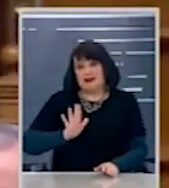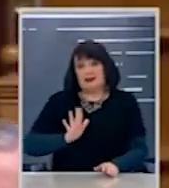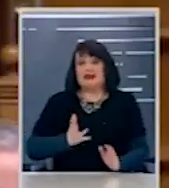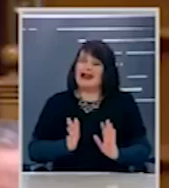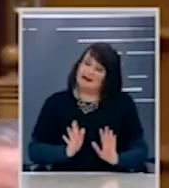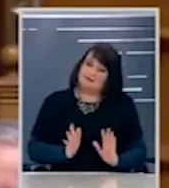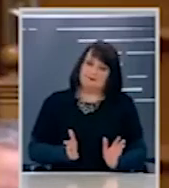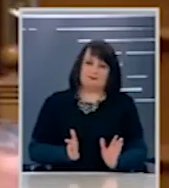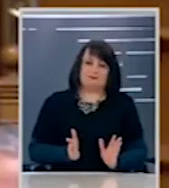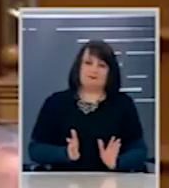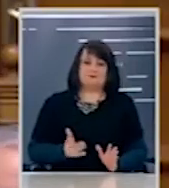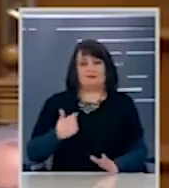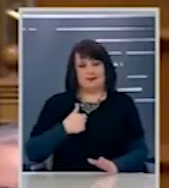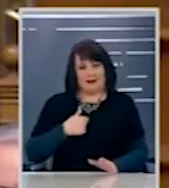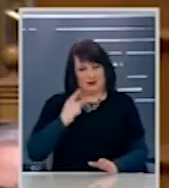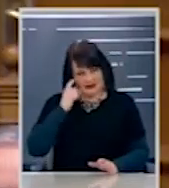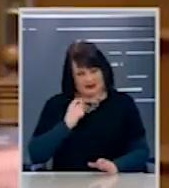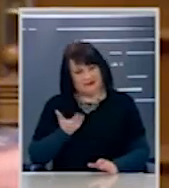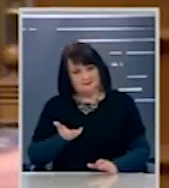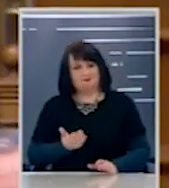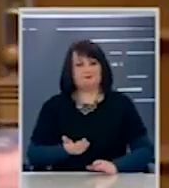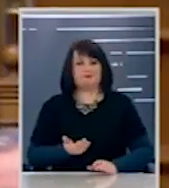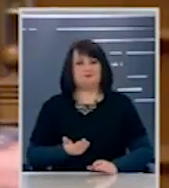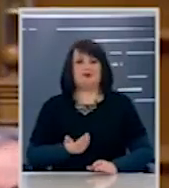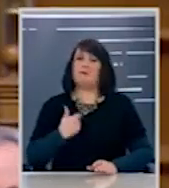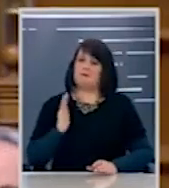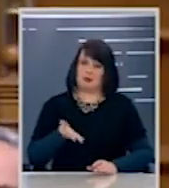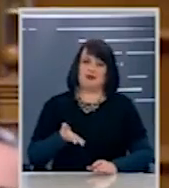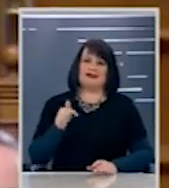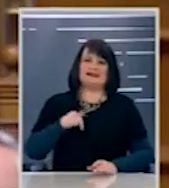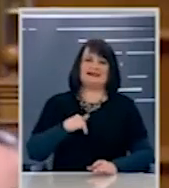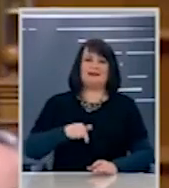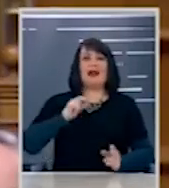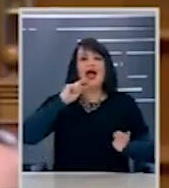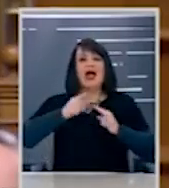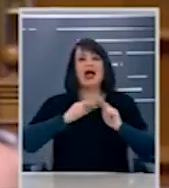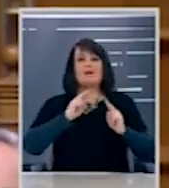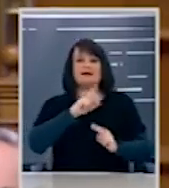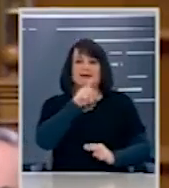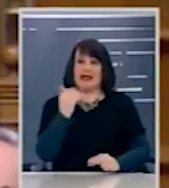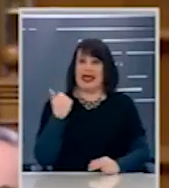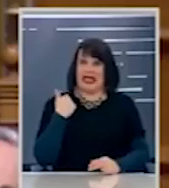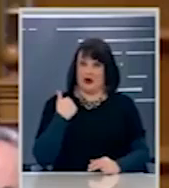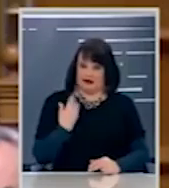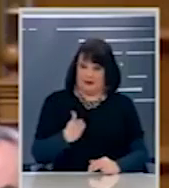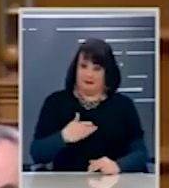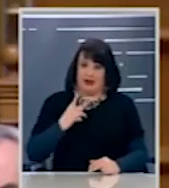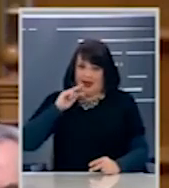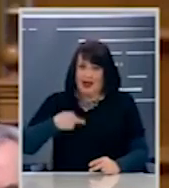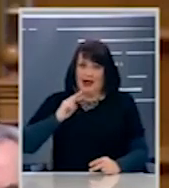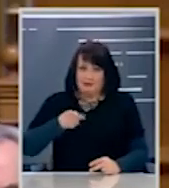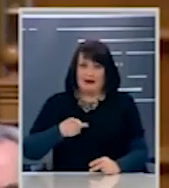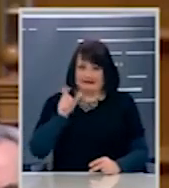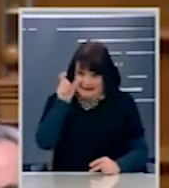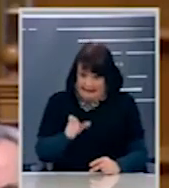ξέρετε, εγώ είχα τη δυνατότητα σήμερα να απαντήσω σε όποιον μου έκανε ερώτηση. Εσείς λοιπόν